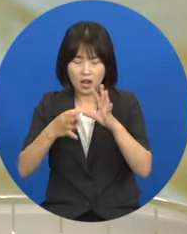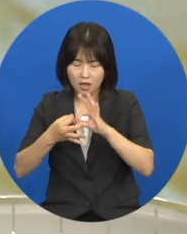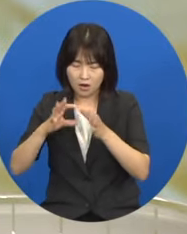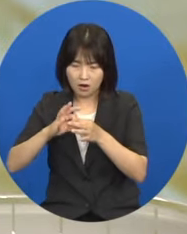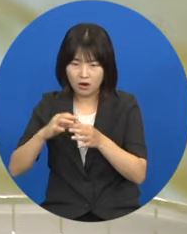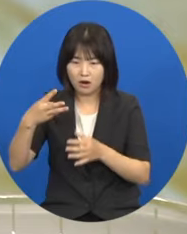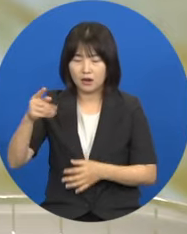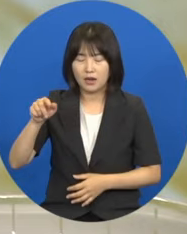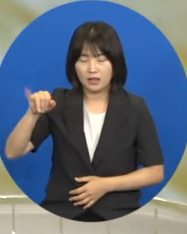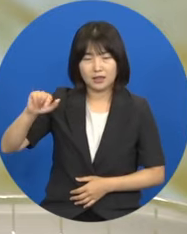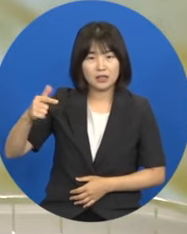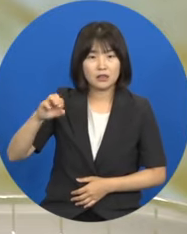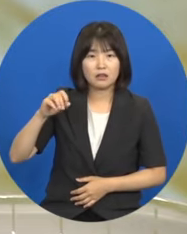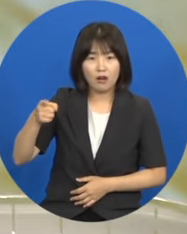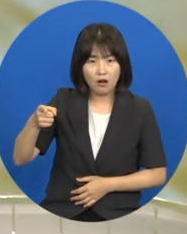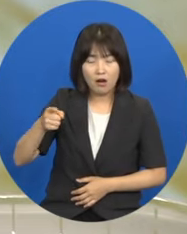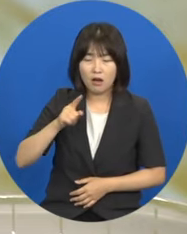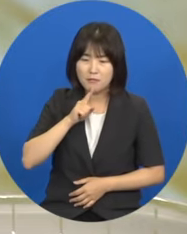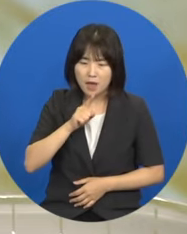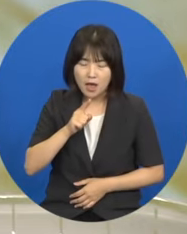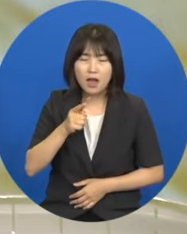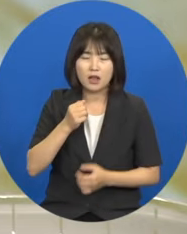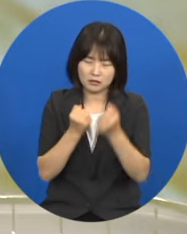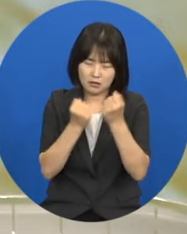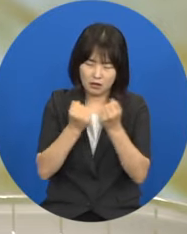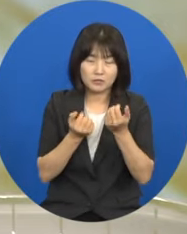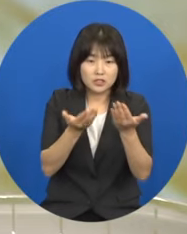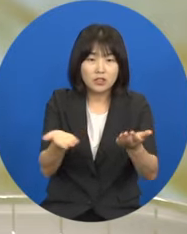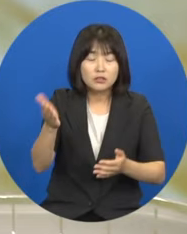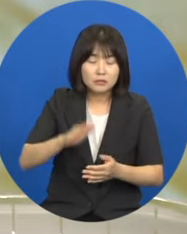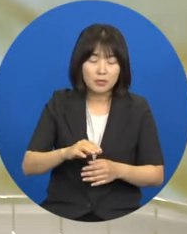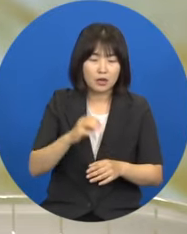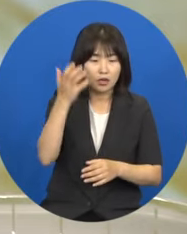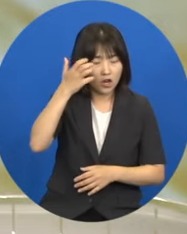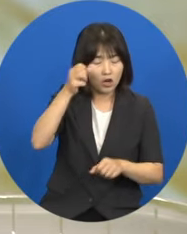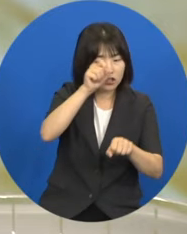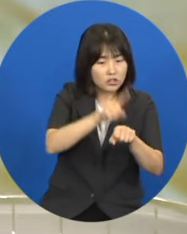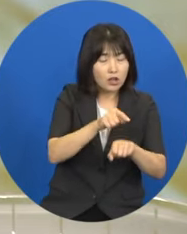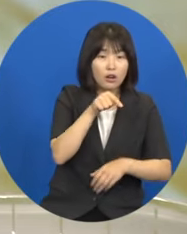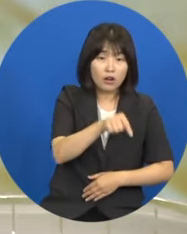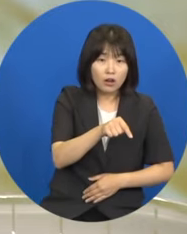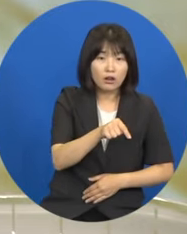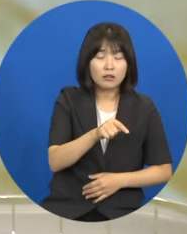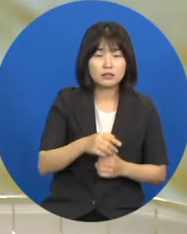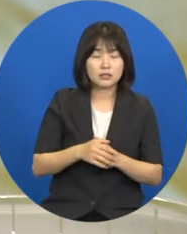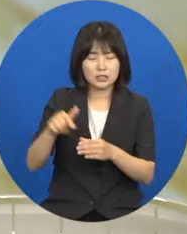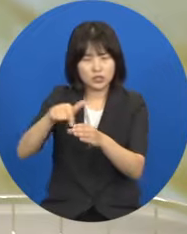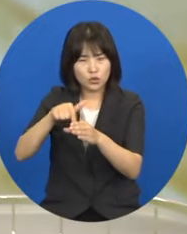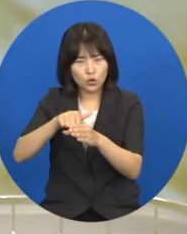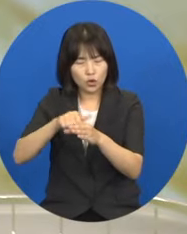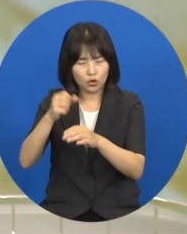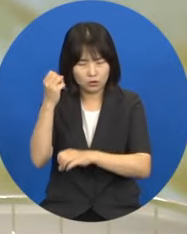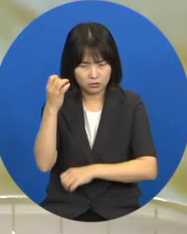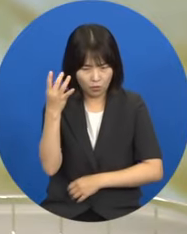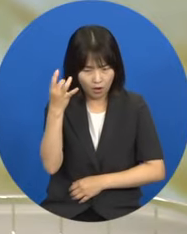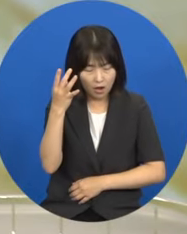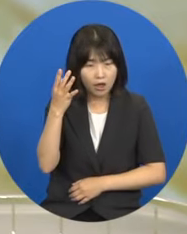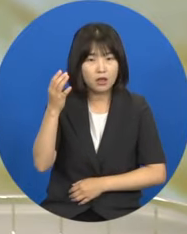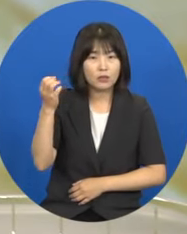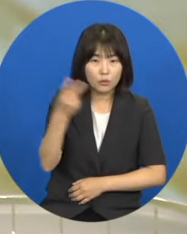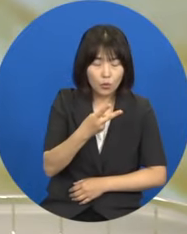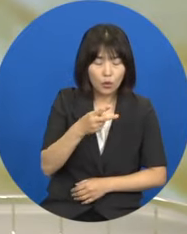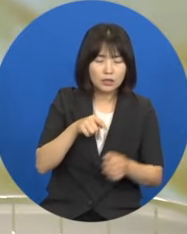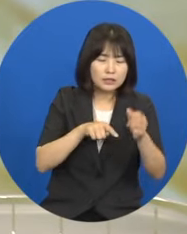결국에는 영성이라고 하는 용어는 기독교에서 근원하고 그 의미는 성령을